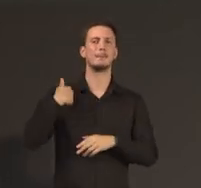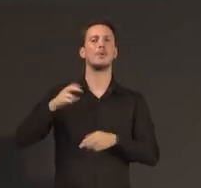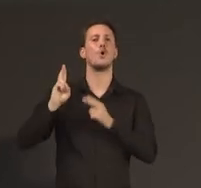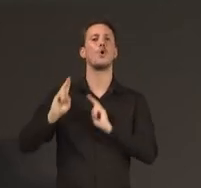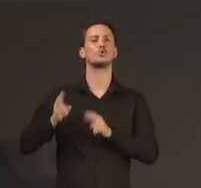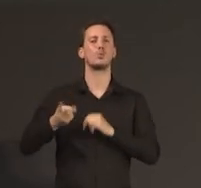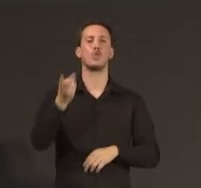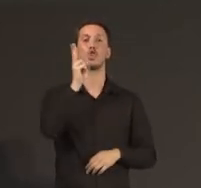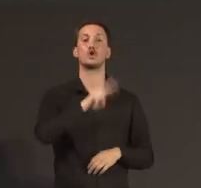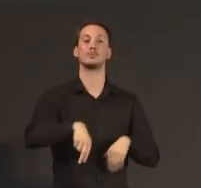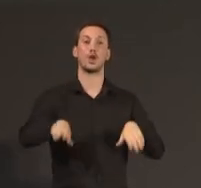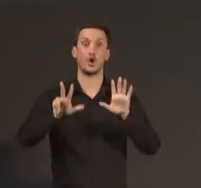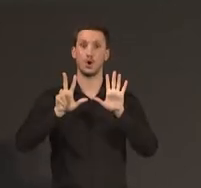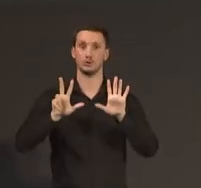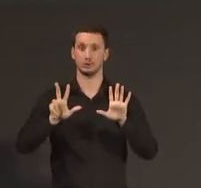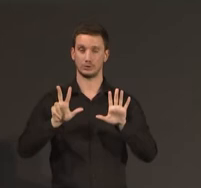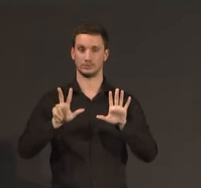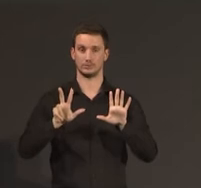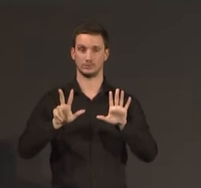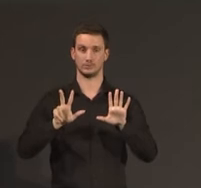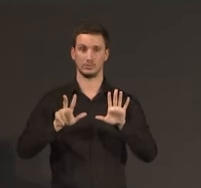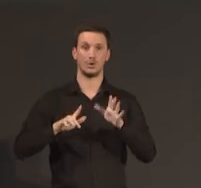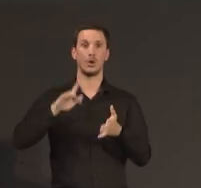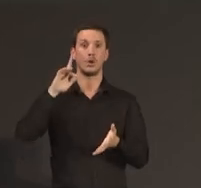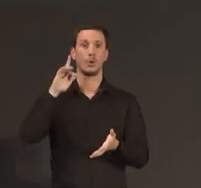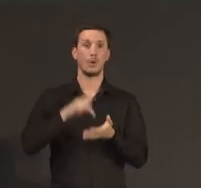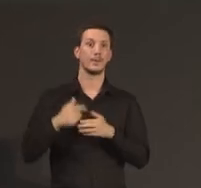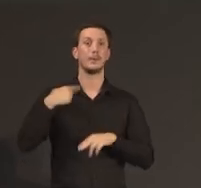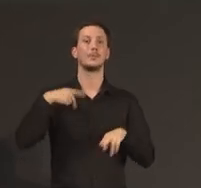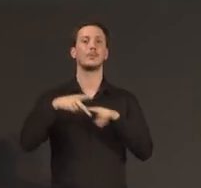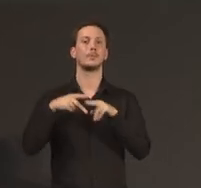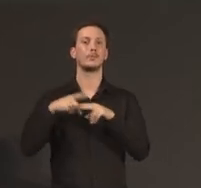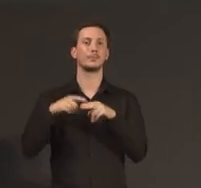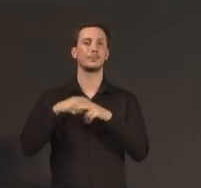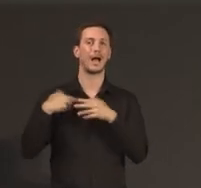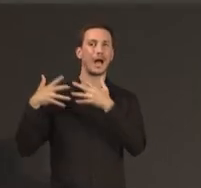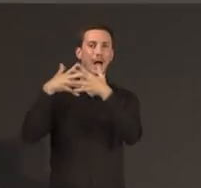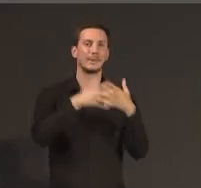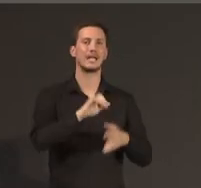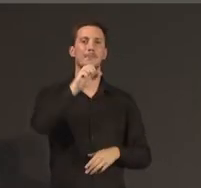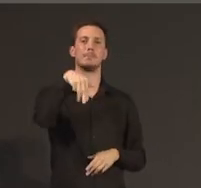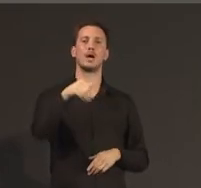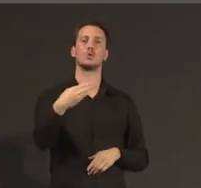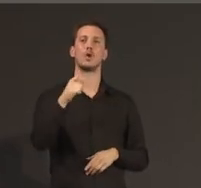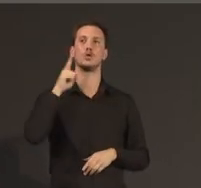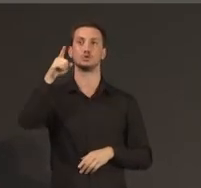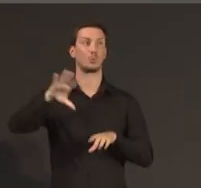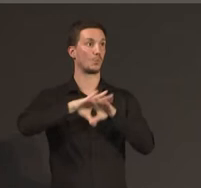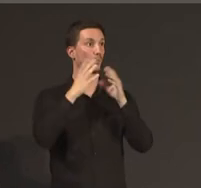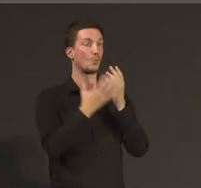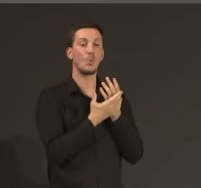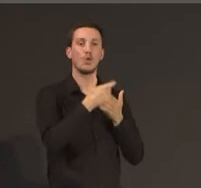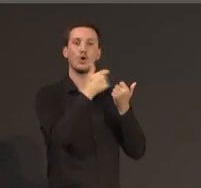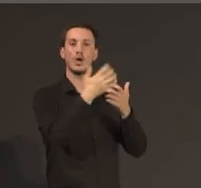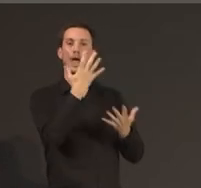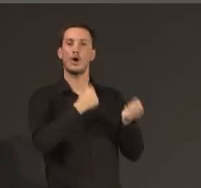de 2008, quan va fer fallida el banc americà Lehman Brothers i el món econòmic s'enfonsava,